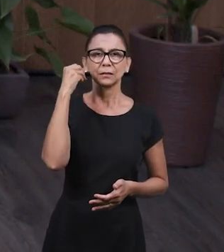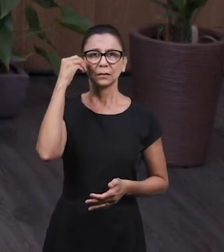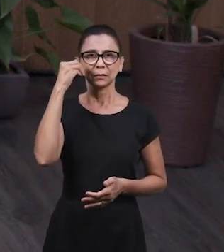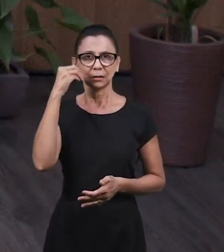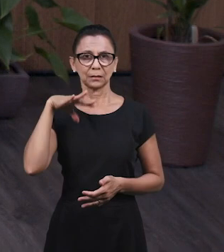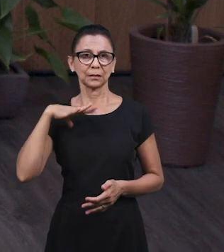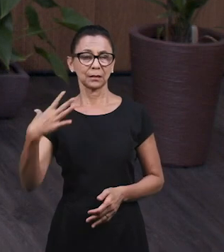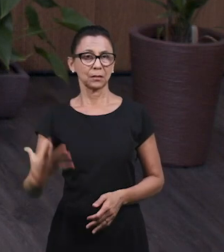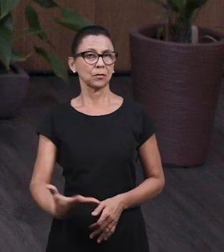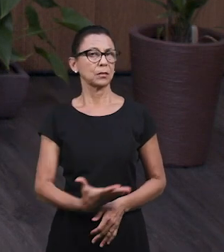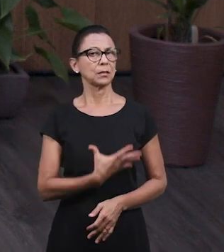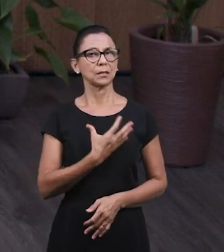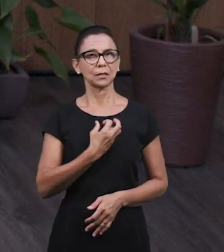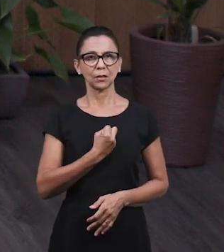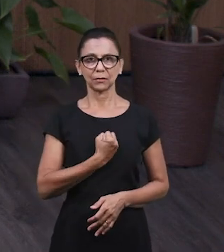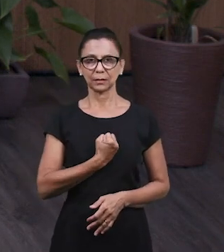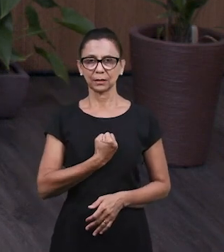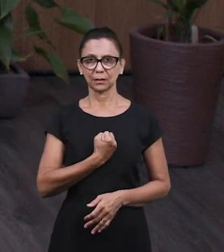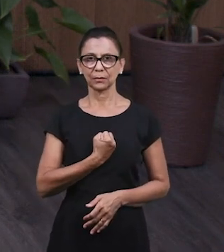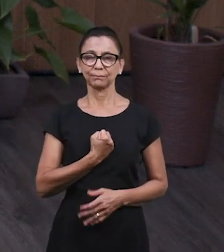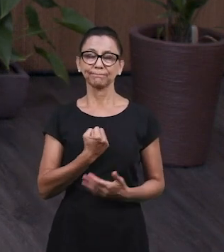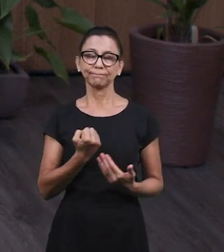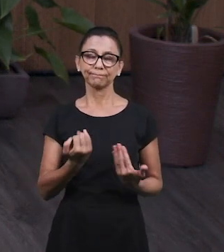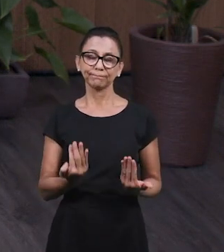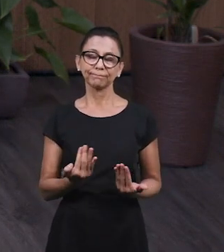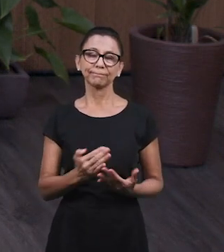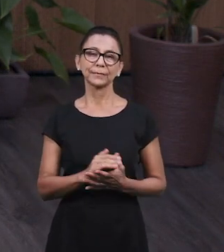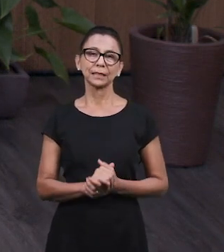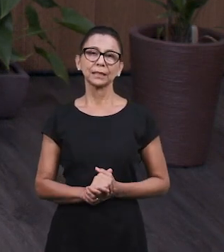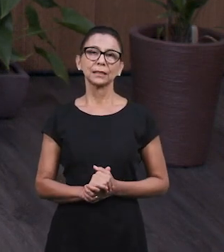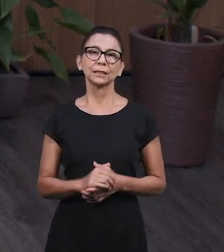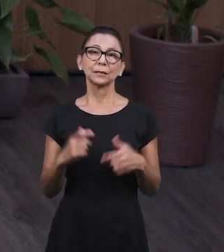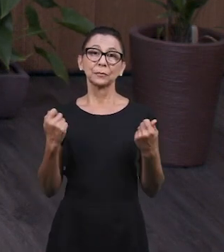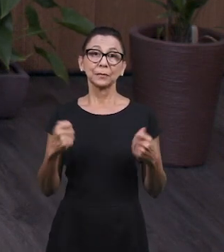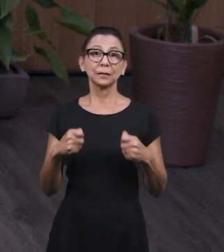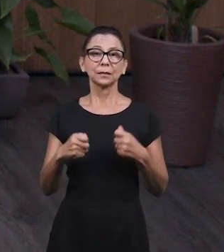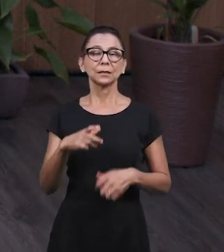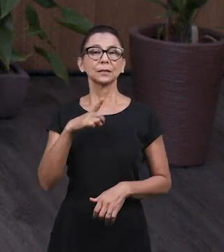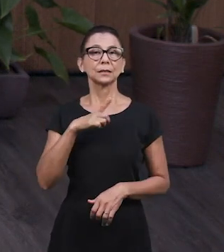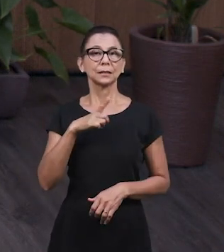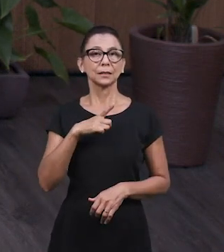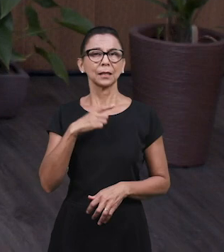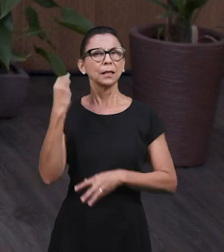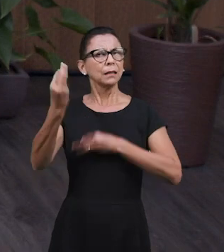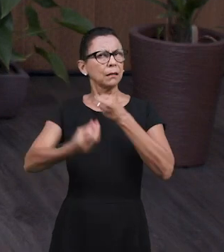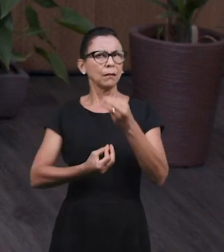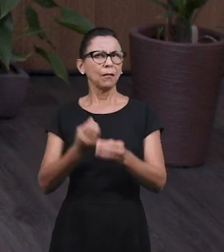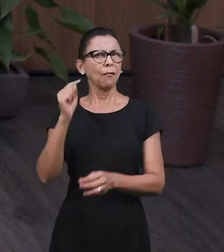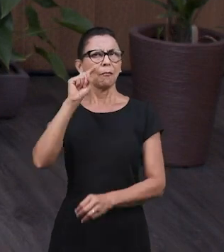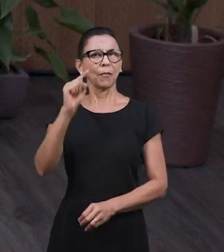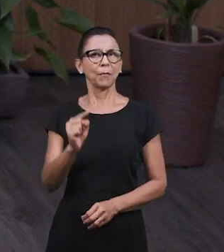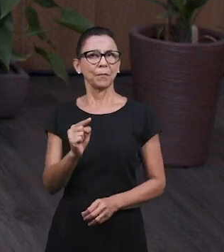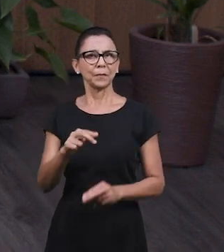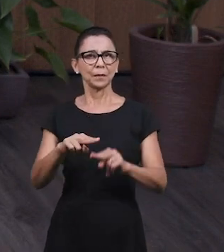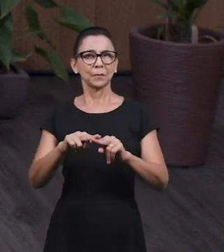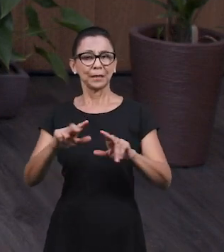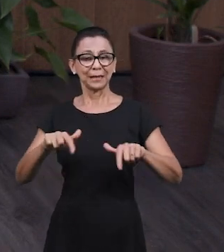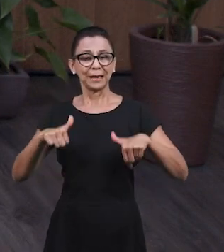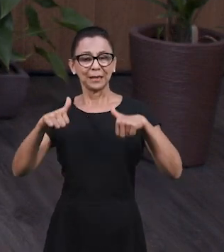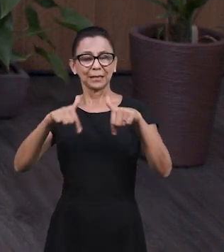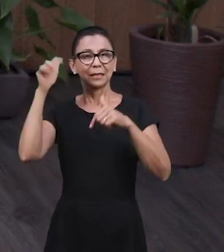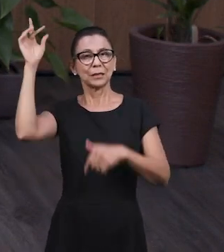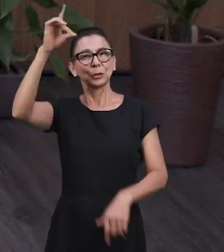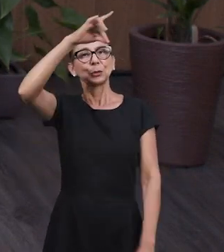il a besoin d'avoir ses yeux ouverts, et cela seulement par l'opération éternelle. Beaucoup sont comme ça